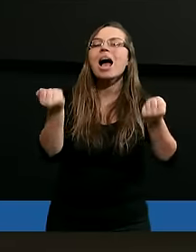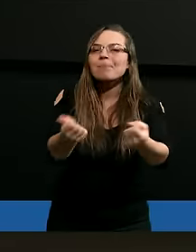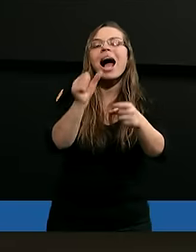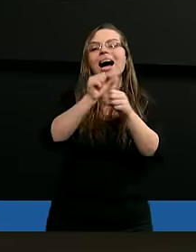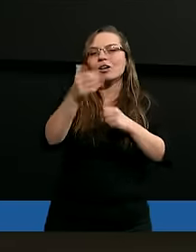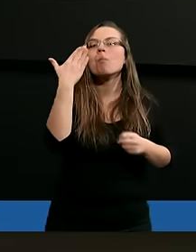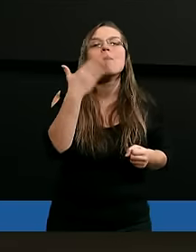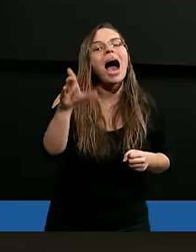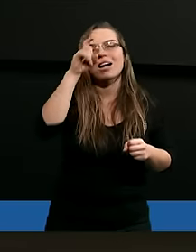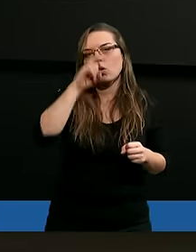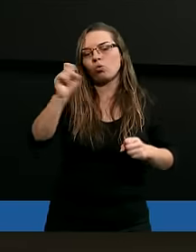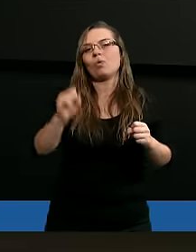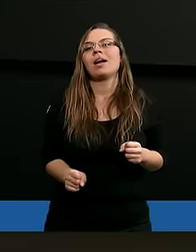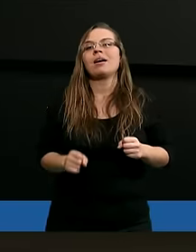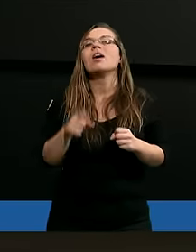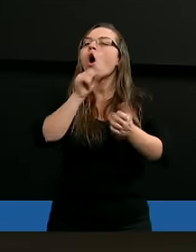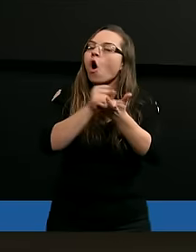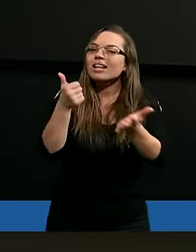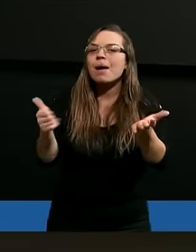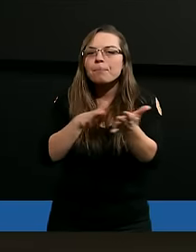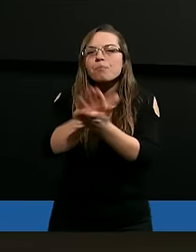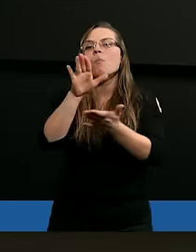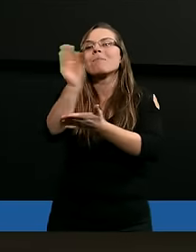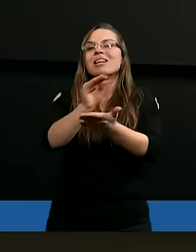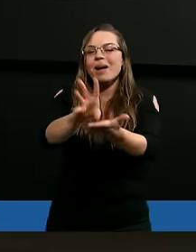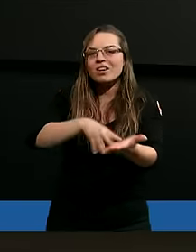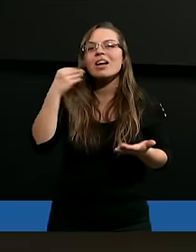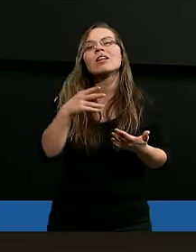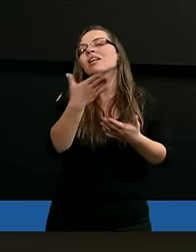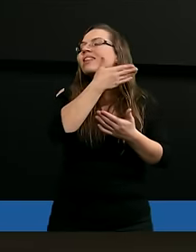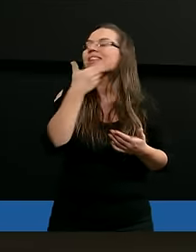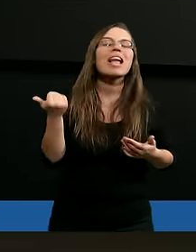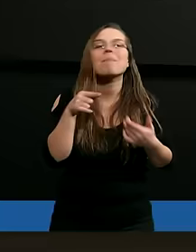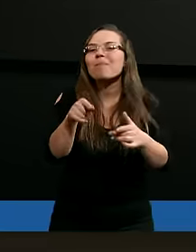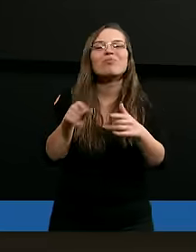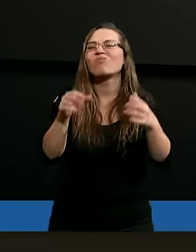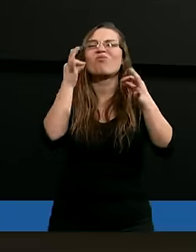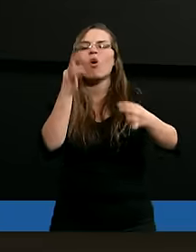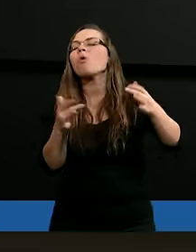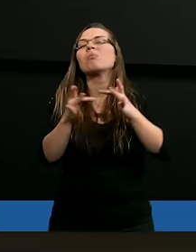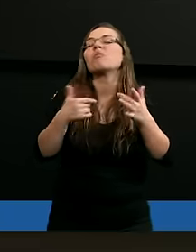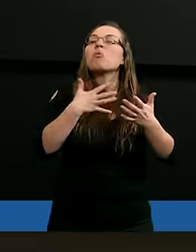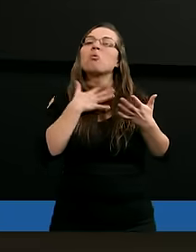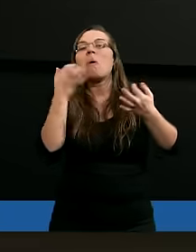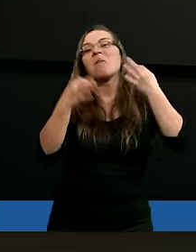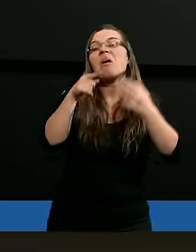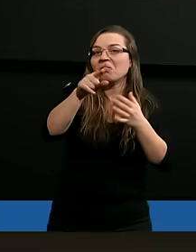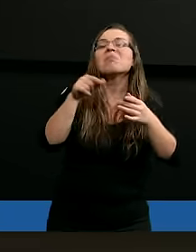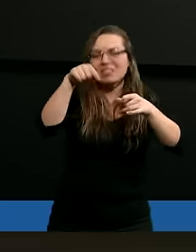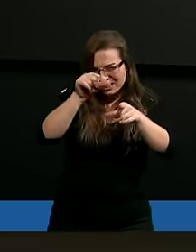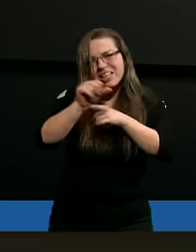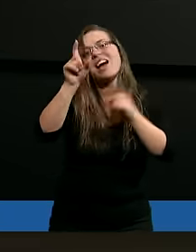złe. Od samego początku Pisma Świętego nie mamy co do tego wątpliwości, nieraz tego i my sami